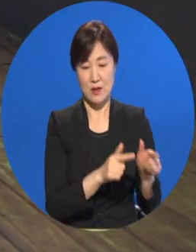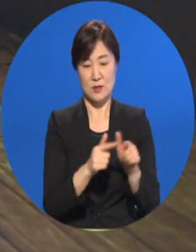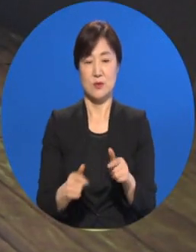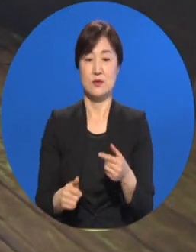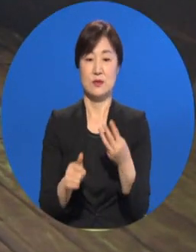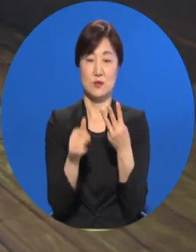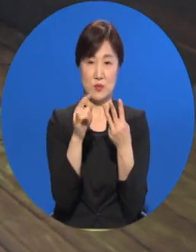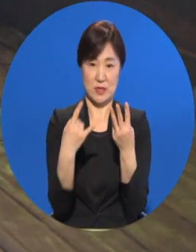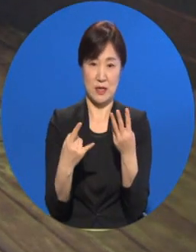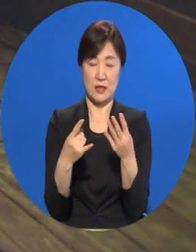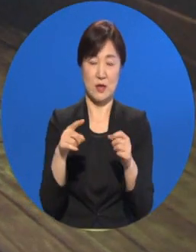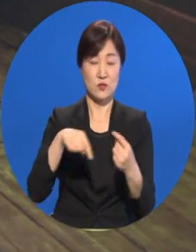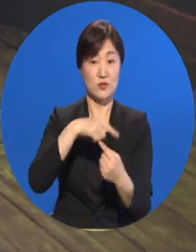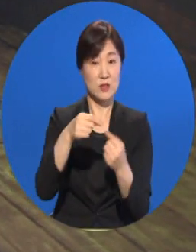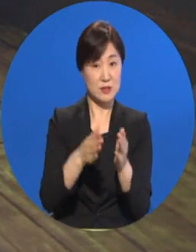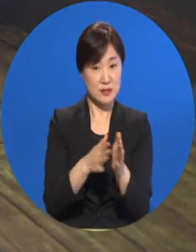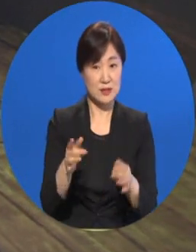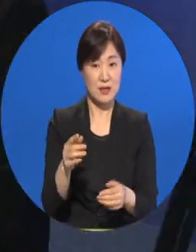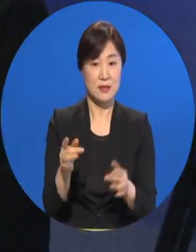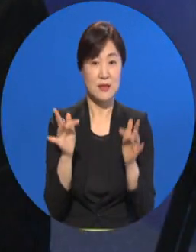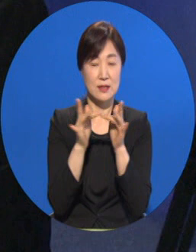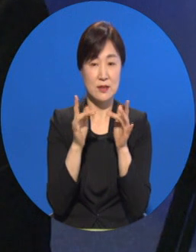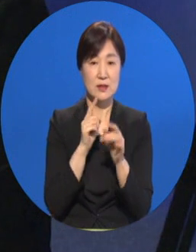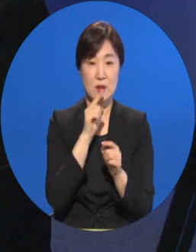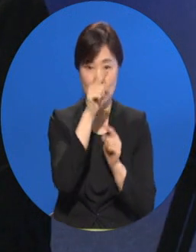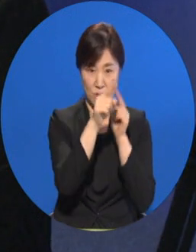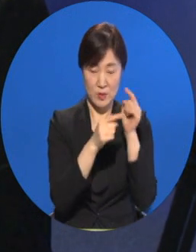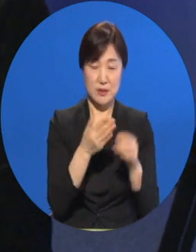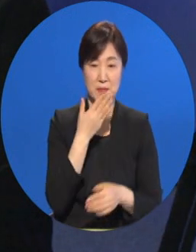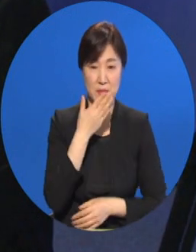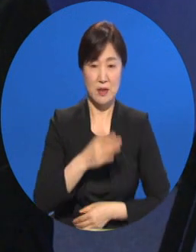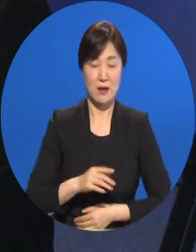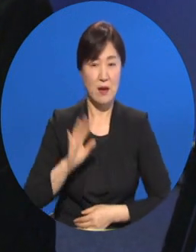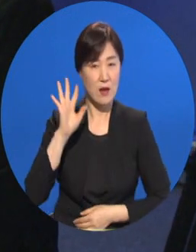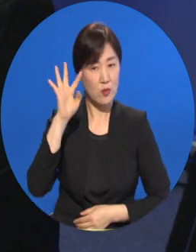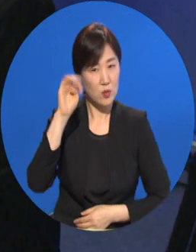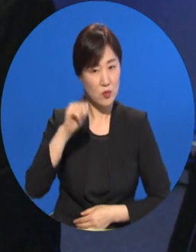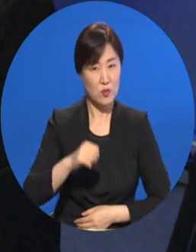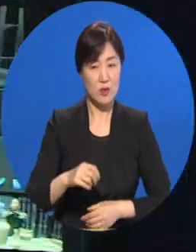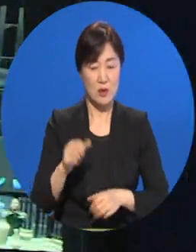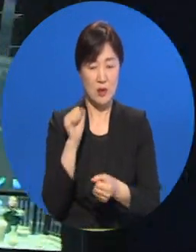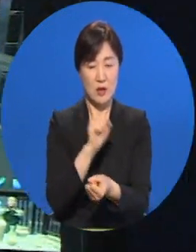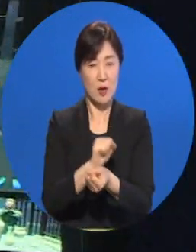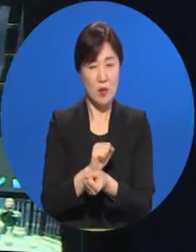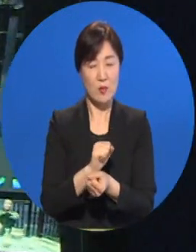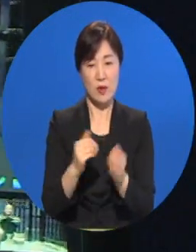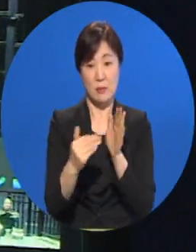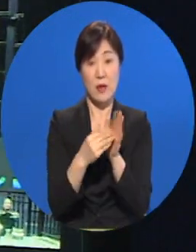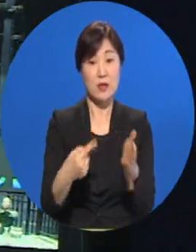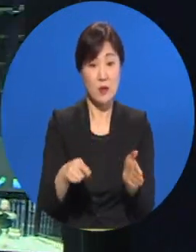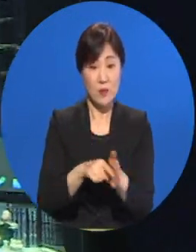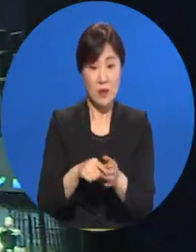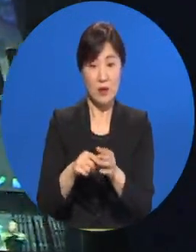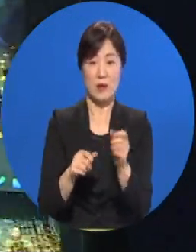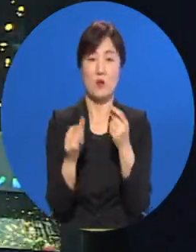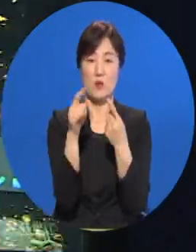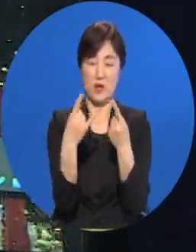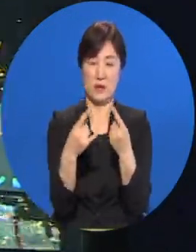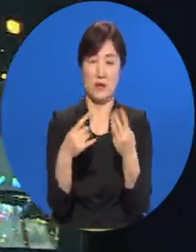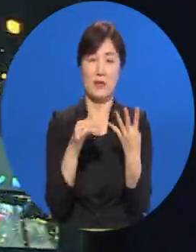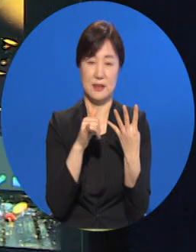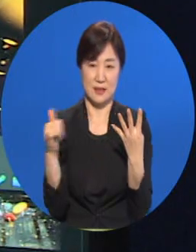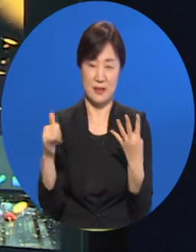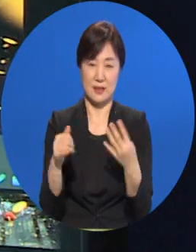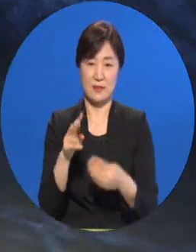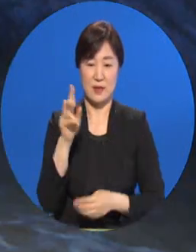운영됩니다. 인터넷 홈페이지를 통해서 예약을 받고 당분간은 감염병 예방을 위해서 회당 4명, 하루 52명으로